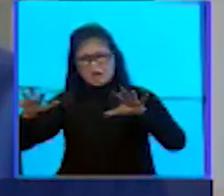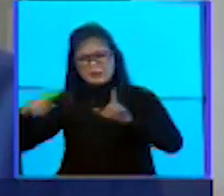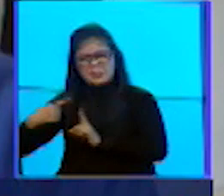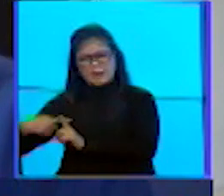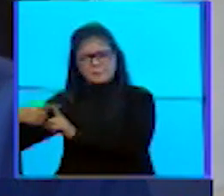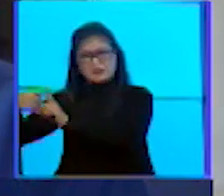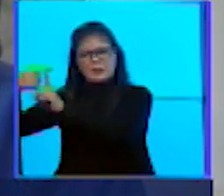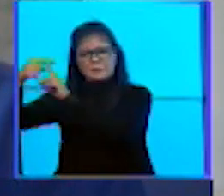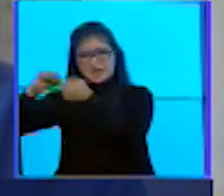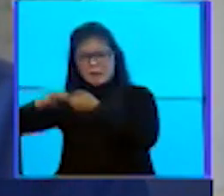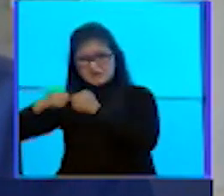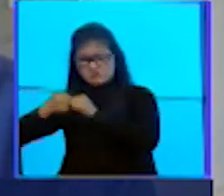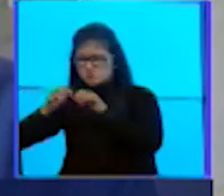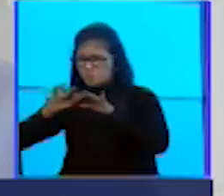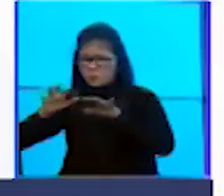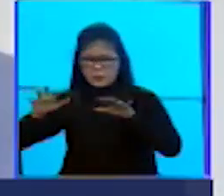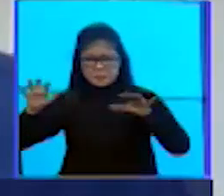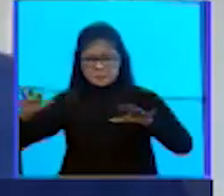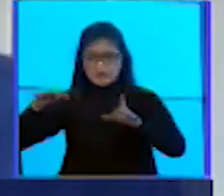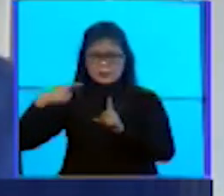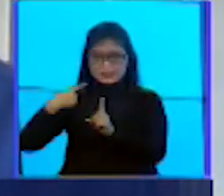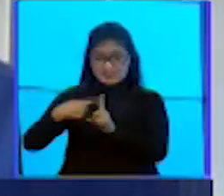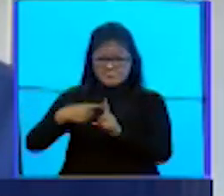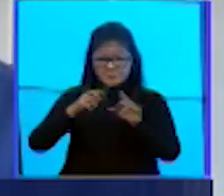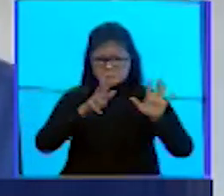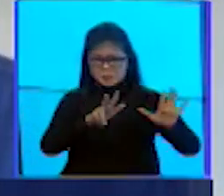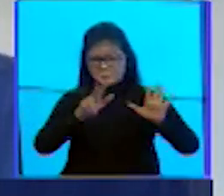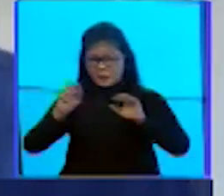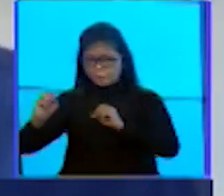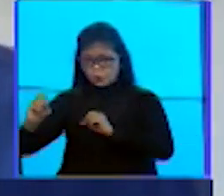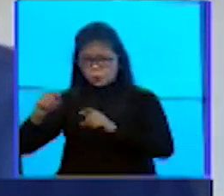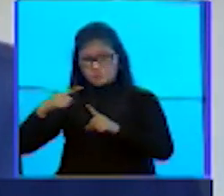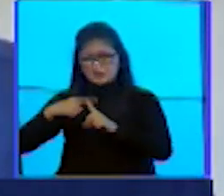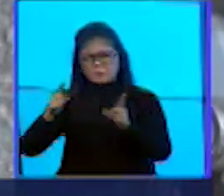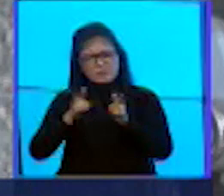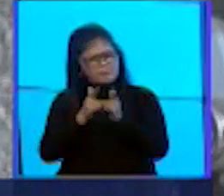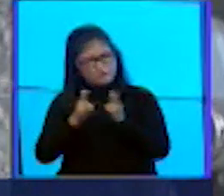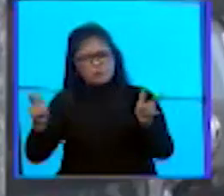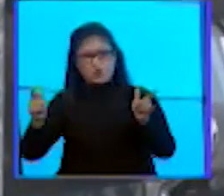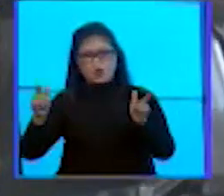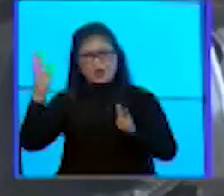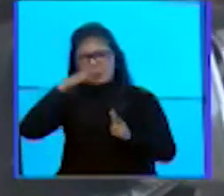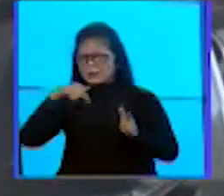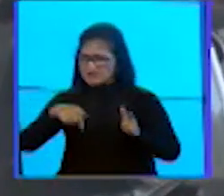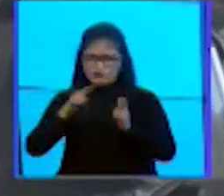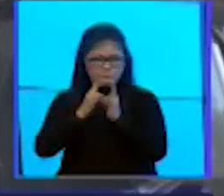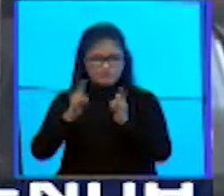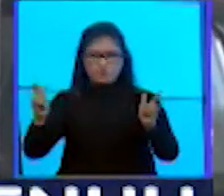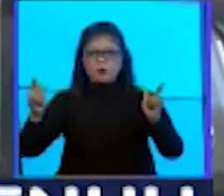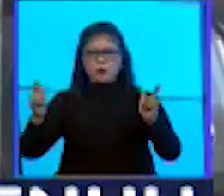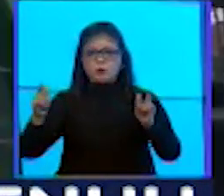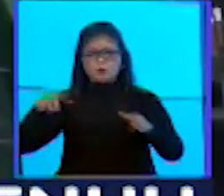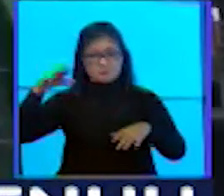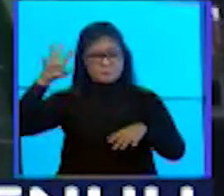banyaknya kasus, ini kita menambah sedikit jadi terus. Sekarang penuh, full, per hari ini full. Data Dinas Kesehatan Kabupaten Tegal